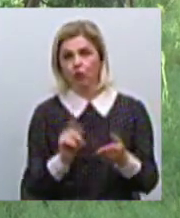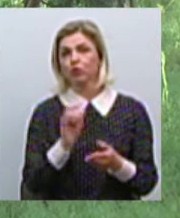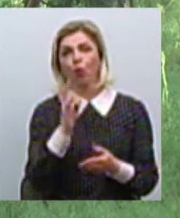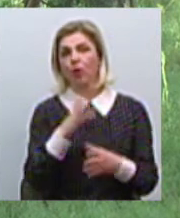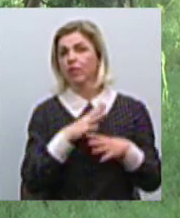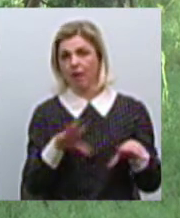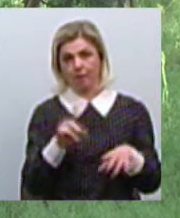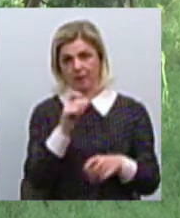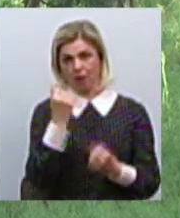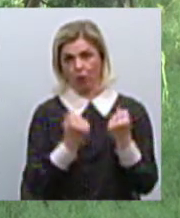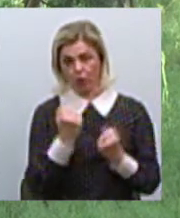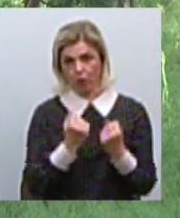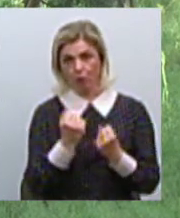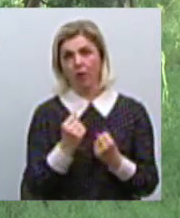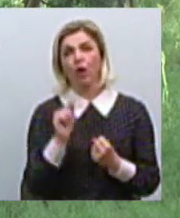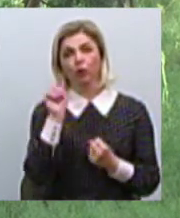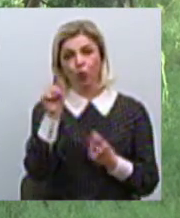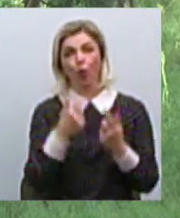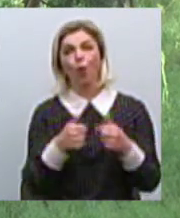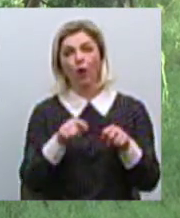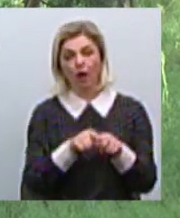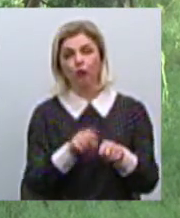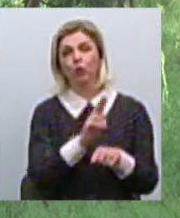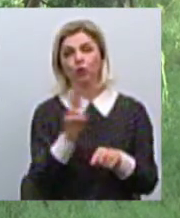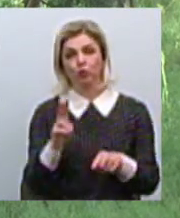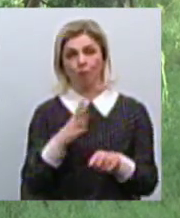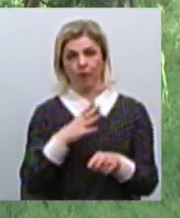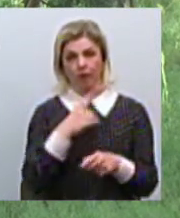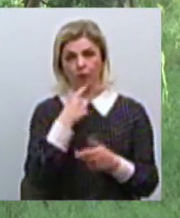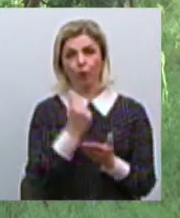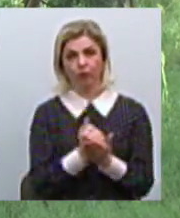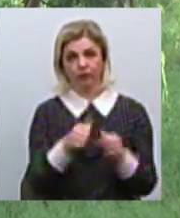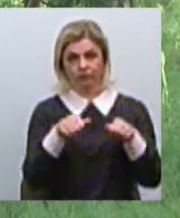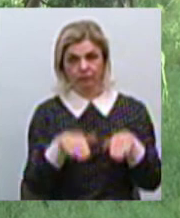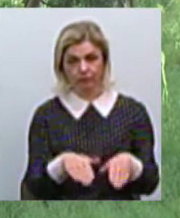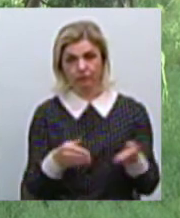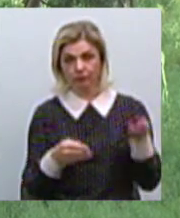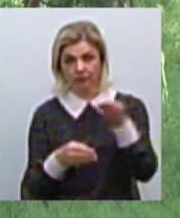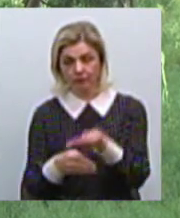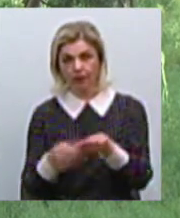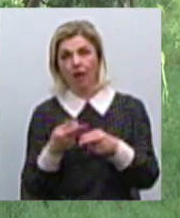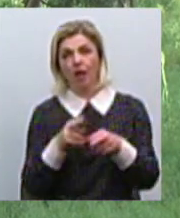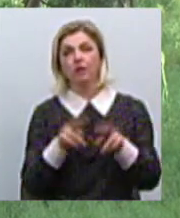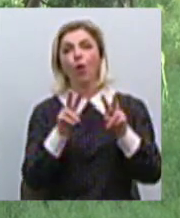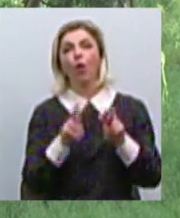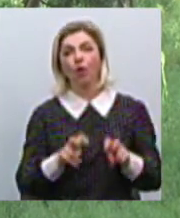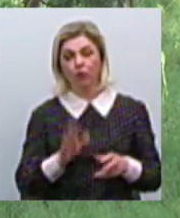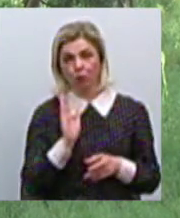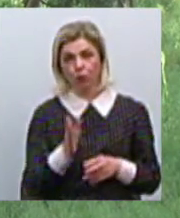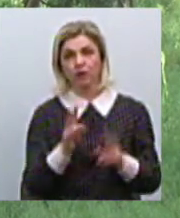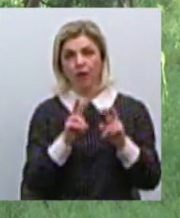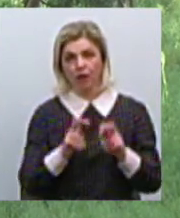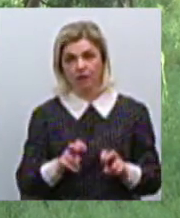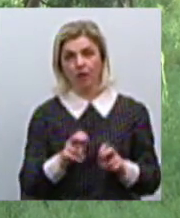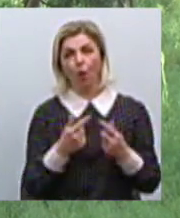кермом, до того органу, який, власне, і виніс цю постанову. Ці обставини будуть переглядатися компетентними